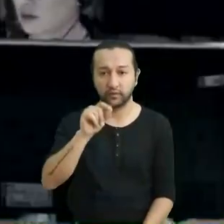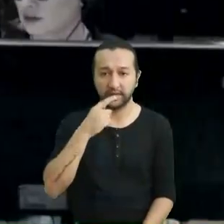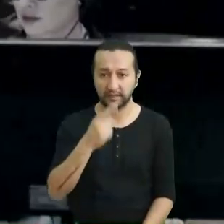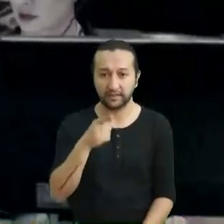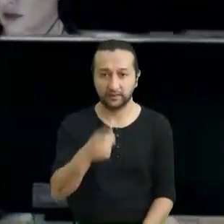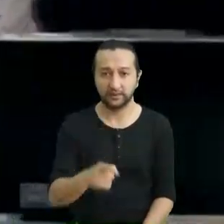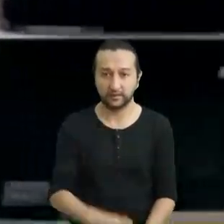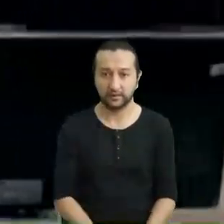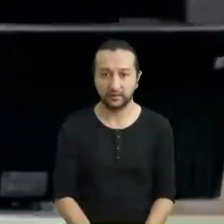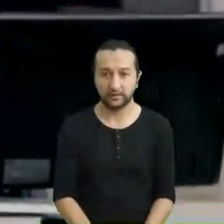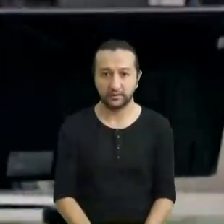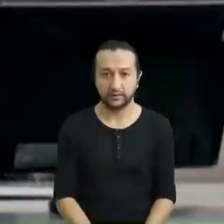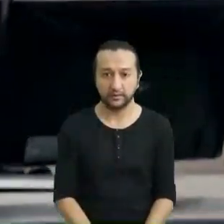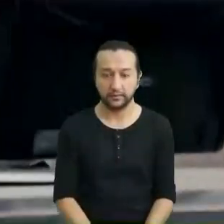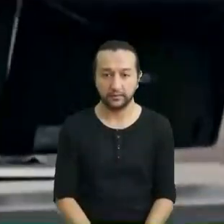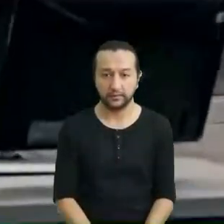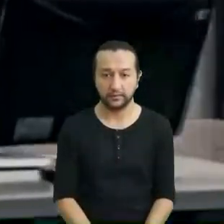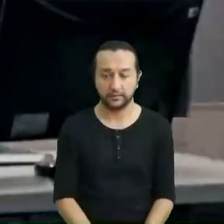öncesi.